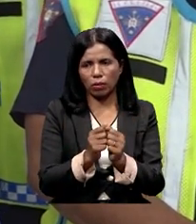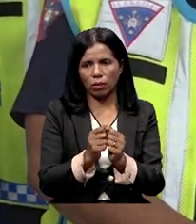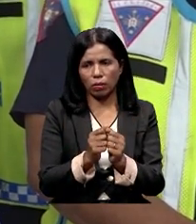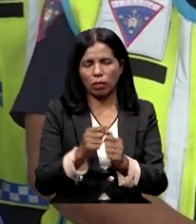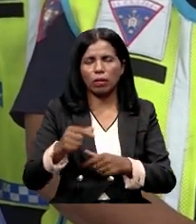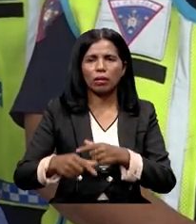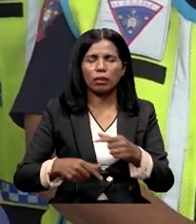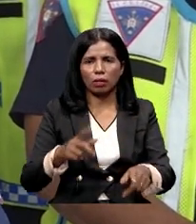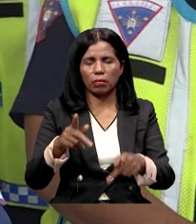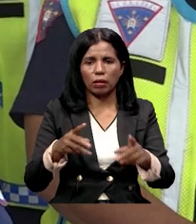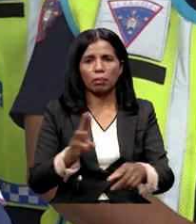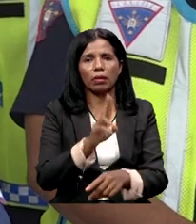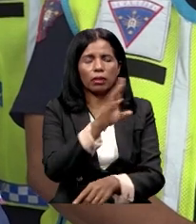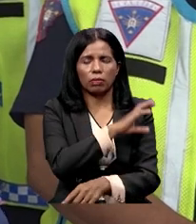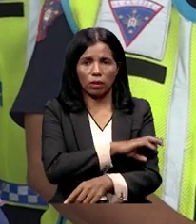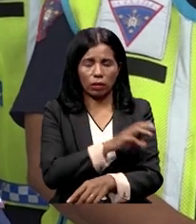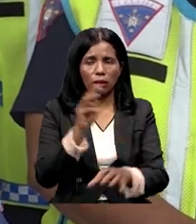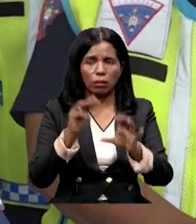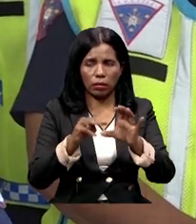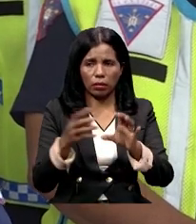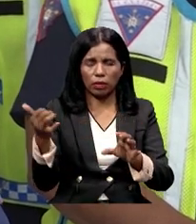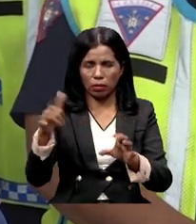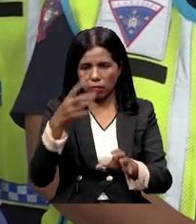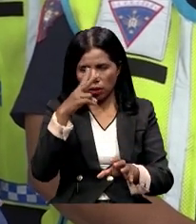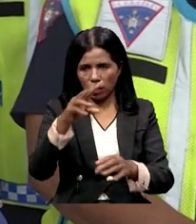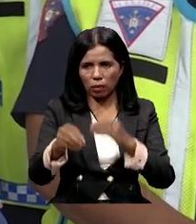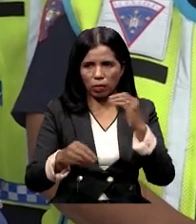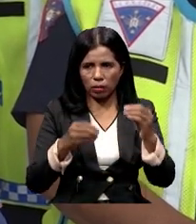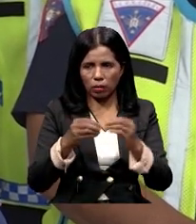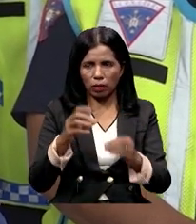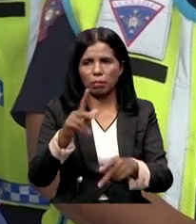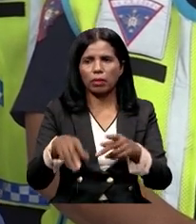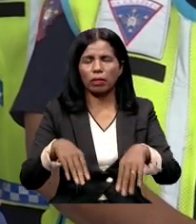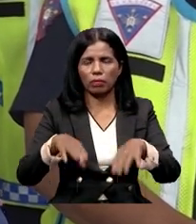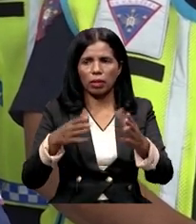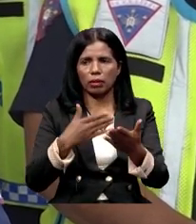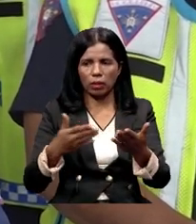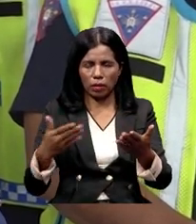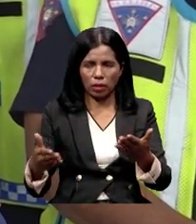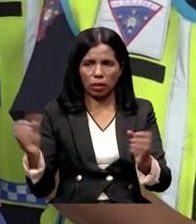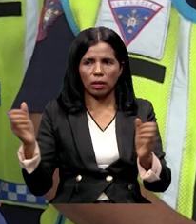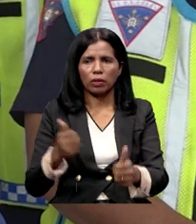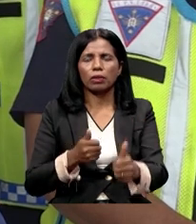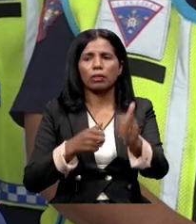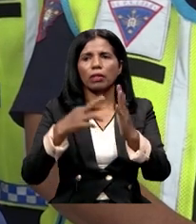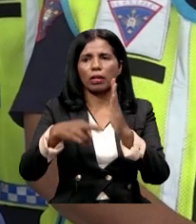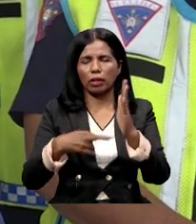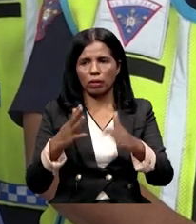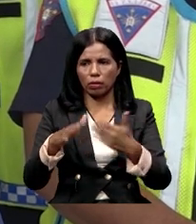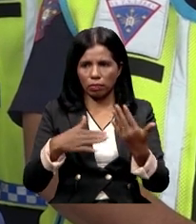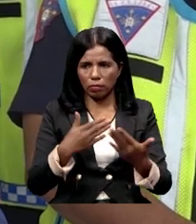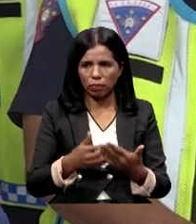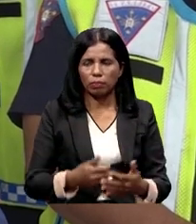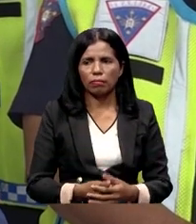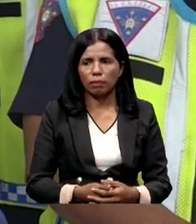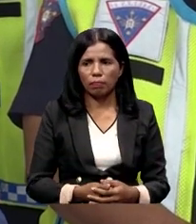gestaun mercado sira maksi se halu atu saun bahaya benror sira nebe maka la kumpri regra sira kne